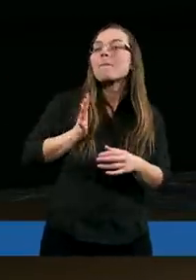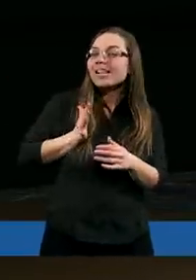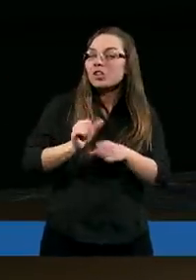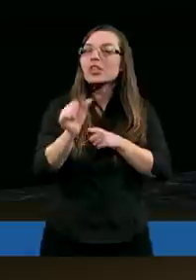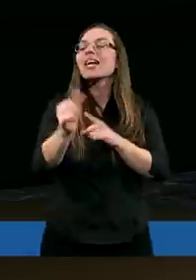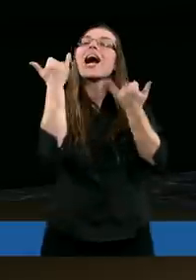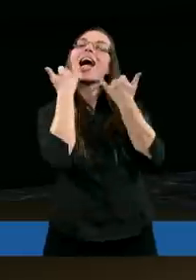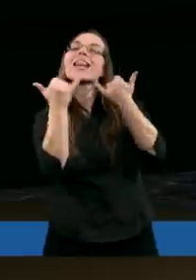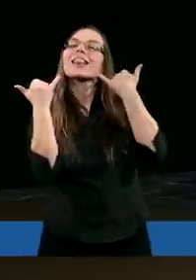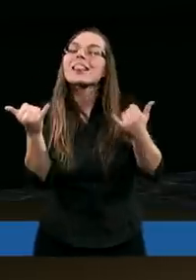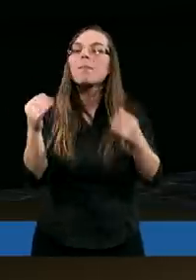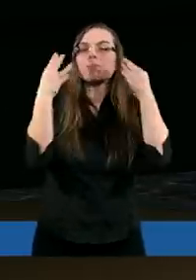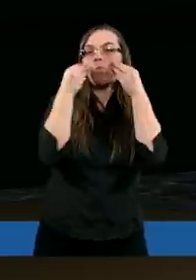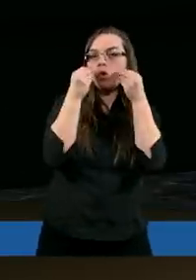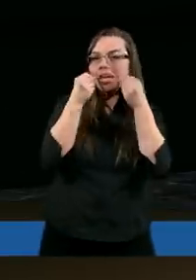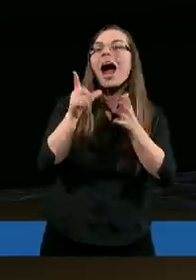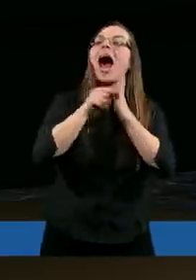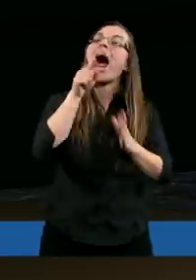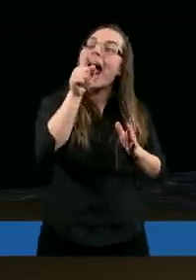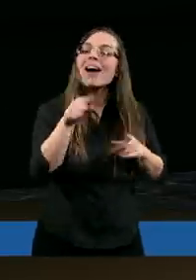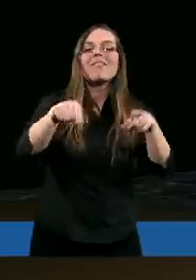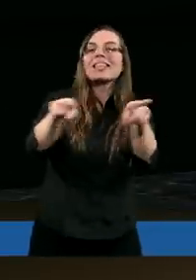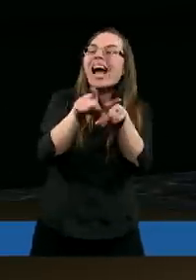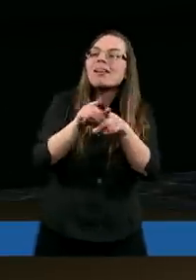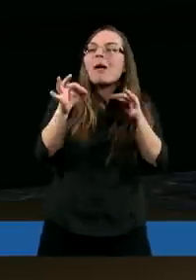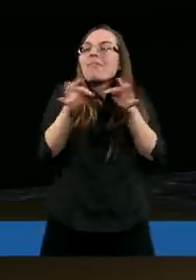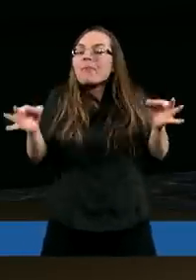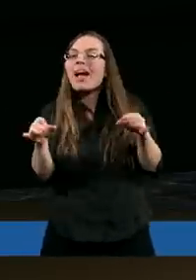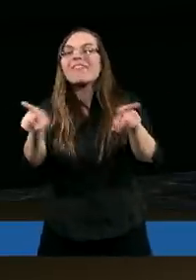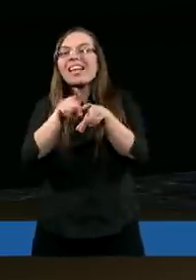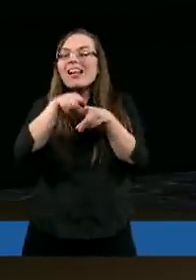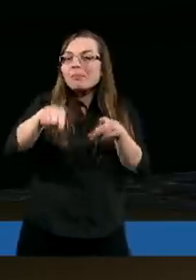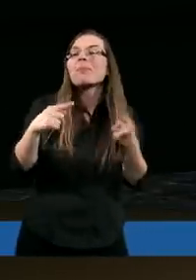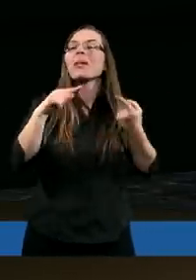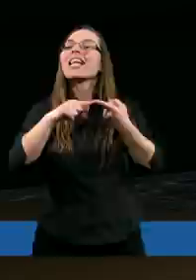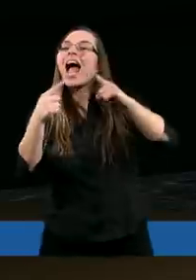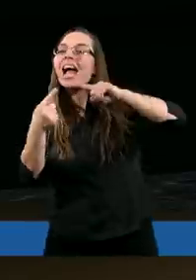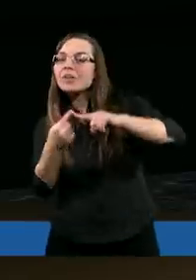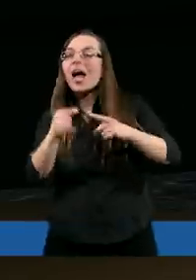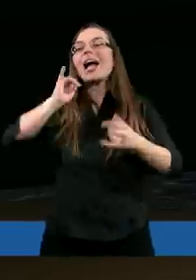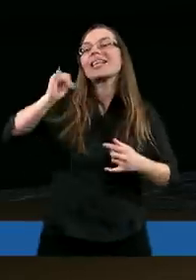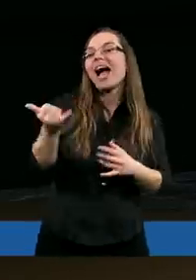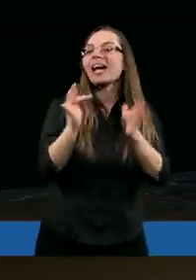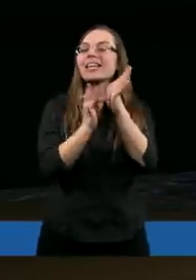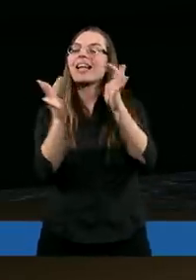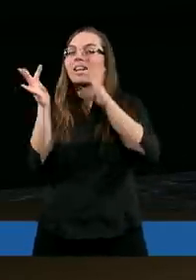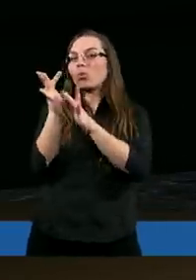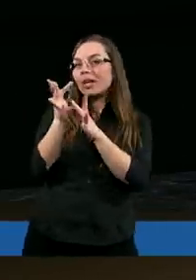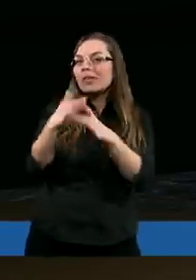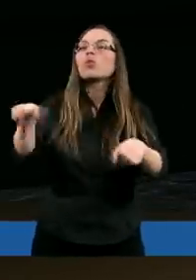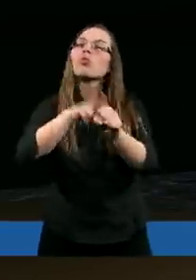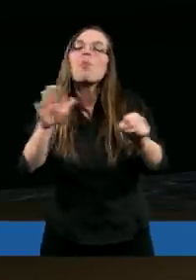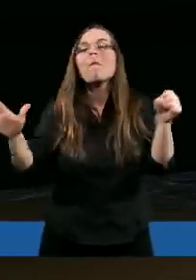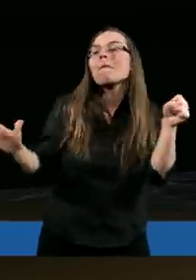innym pocieszycielem, ale w takim samym wymiarze, w takim samym sensie, jak Jezus, który pełnił